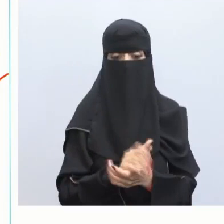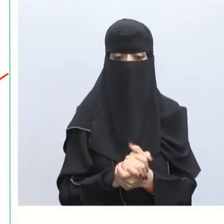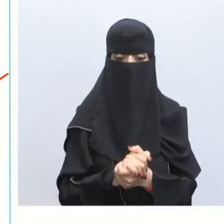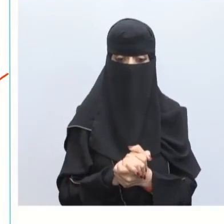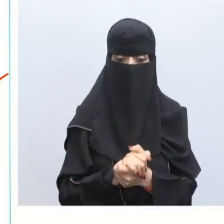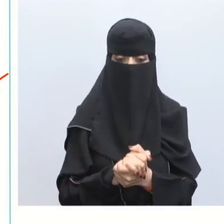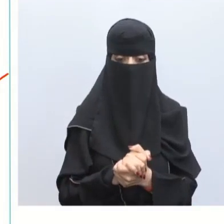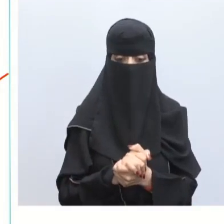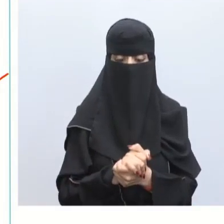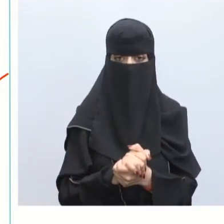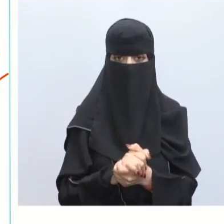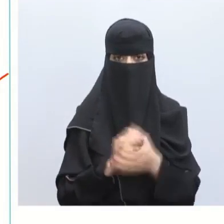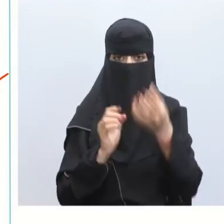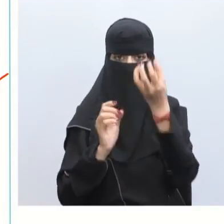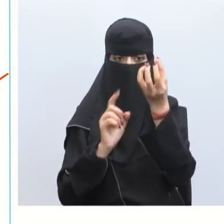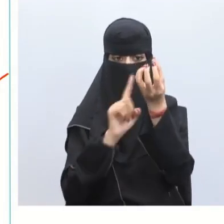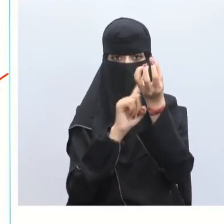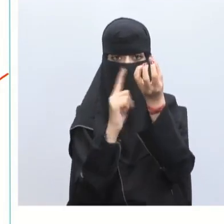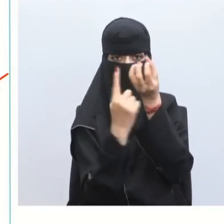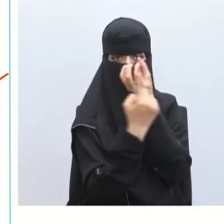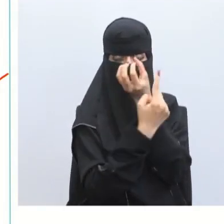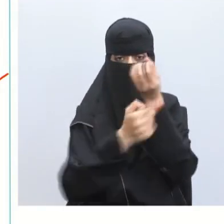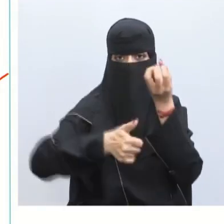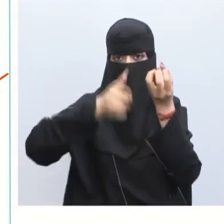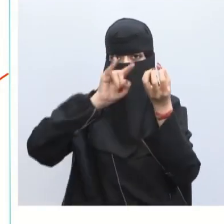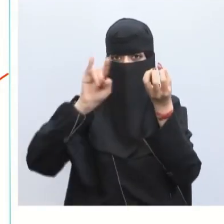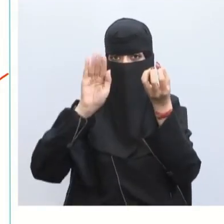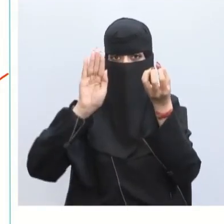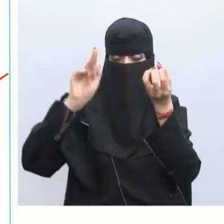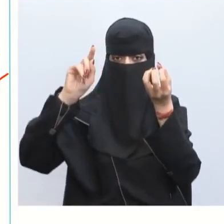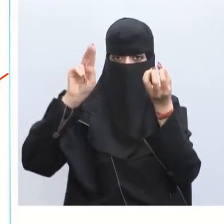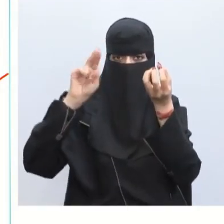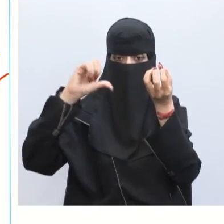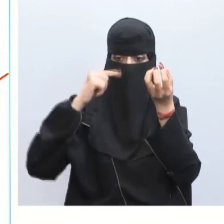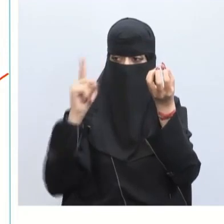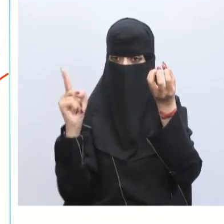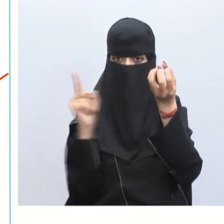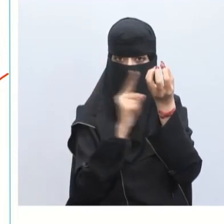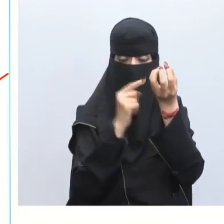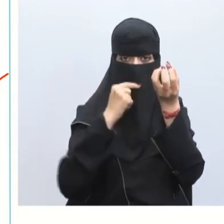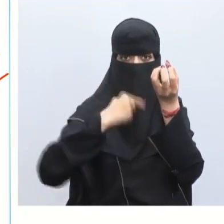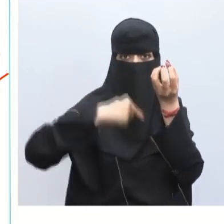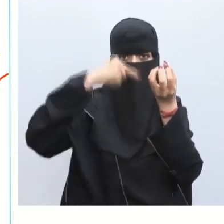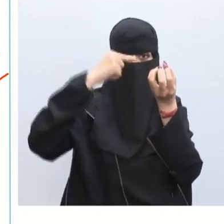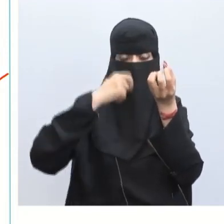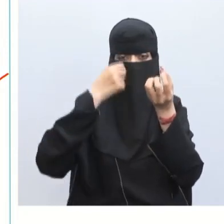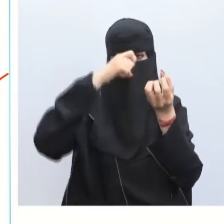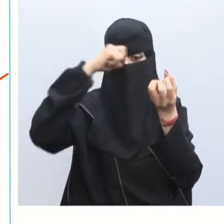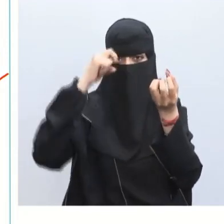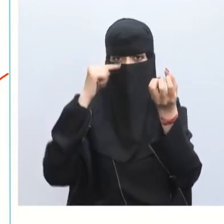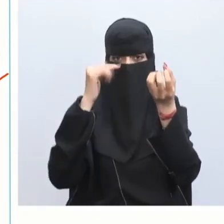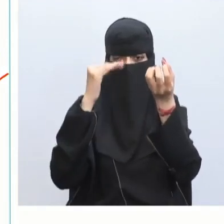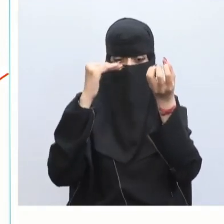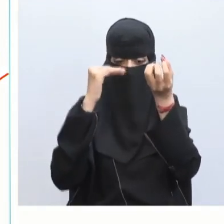اكثر اجزاء الارض حراره وتنخفض الحراره كلما